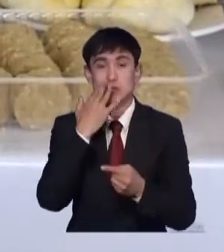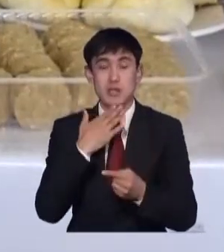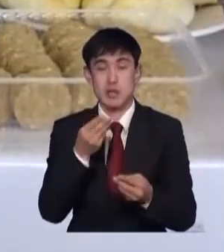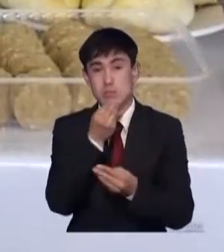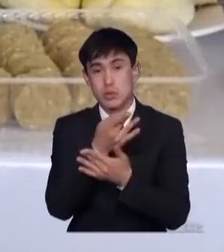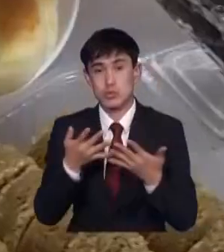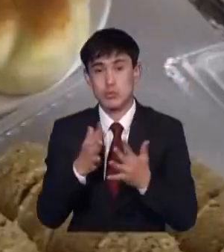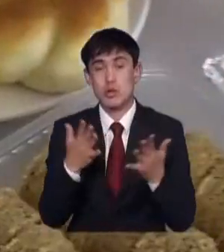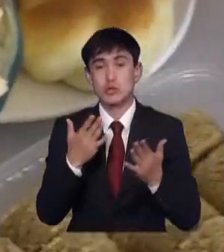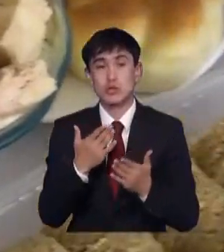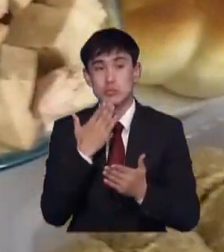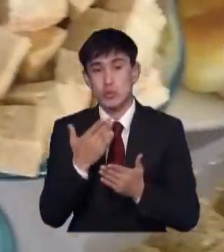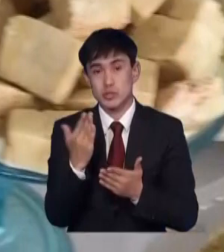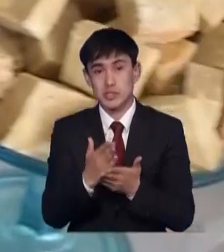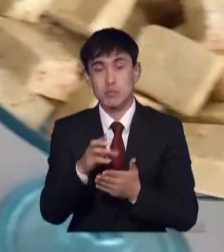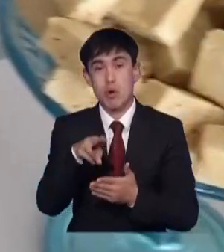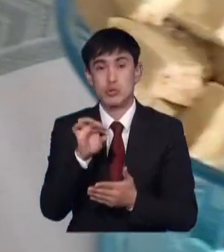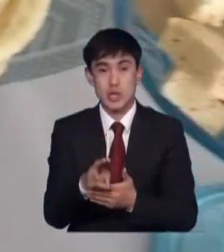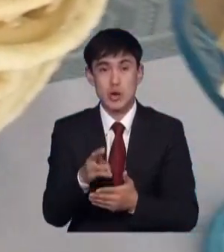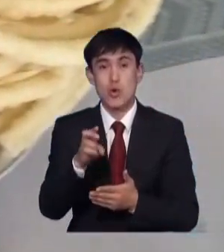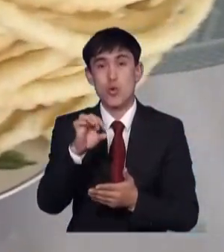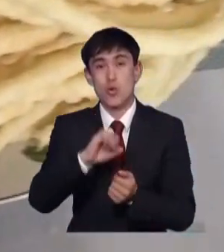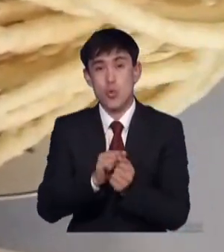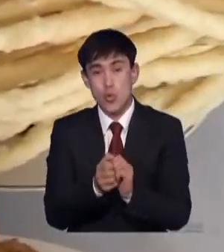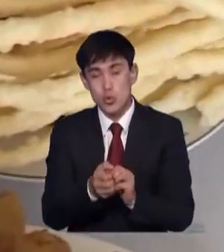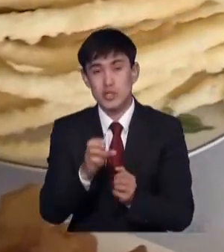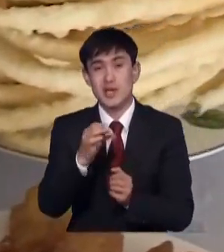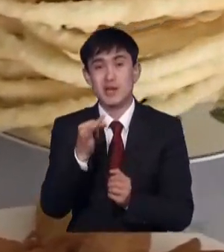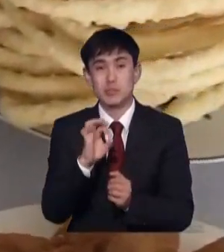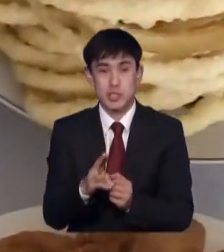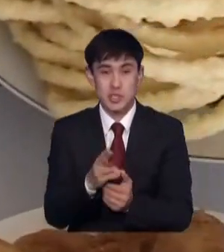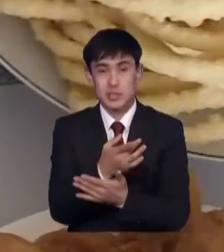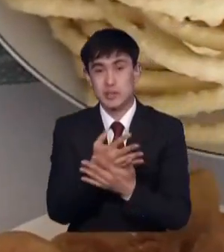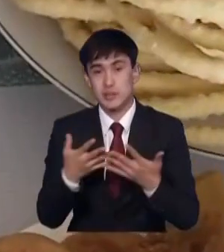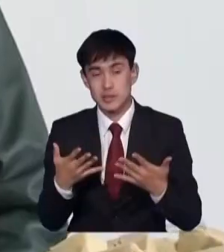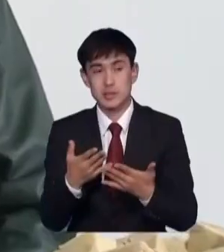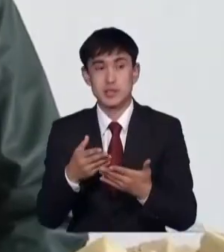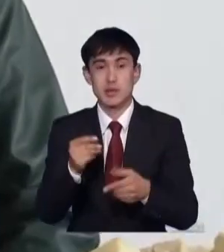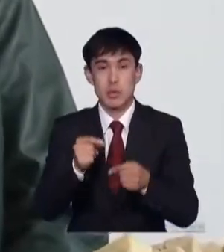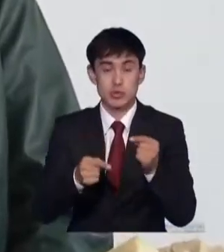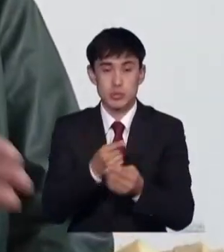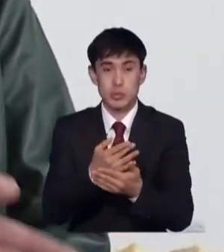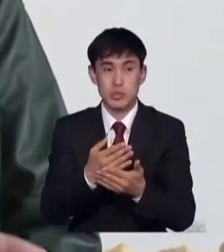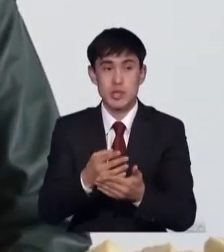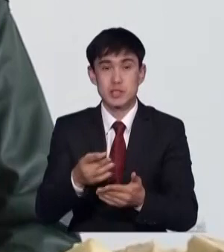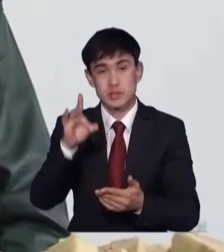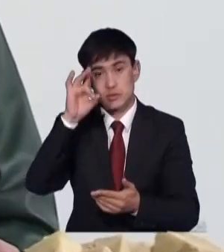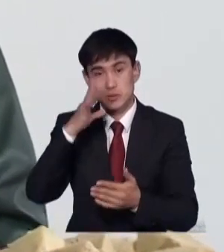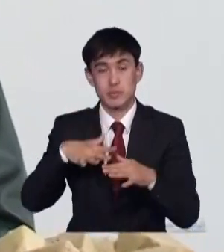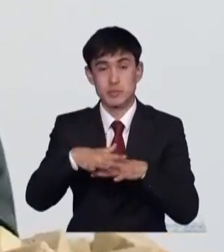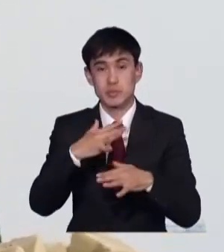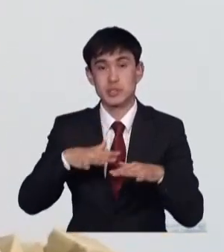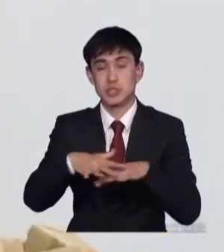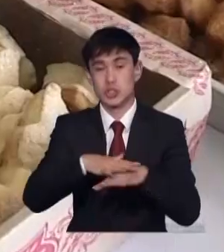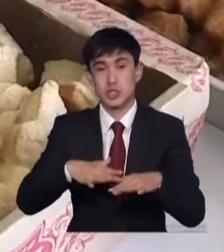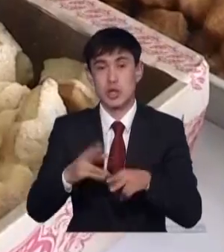продукцию большим спросом пользуются баурсак Курт шик за небольшой период времени её кондитерский цех уже завоевал популярность среди местных жителей